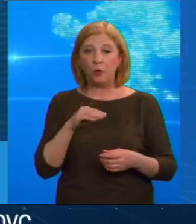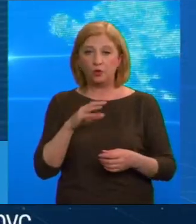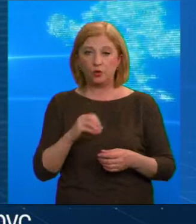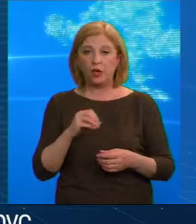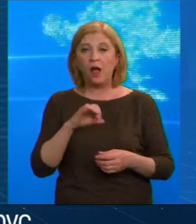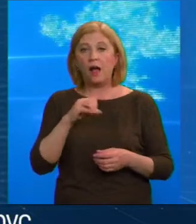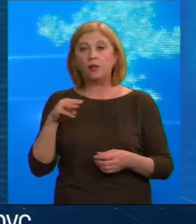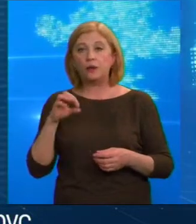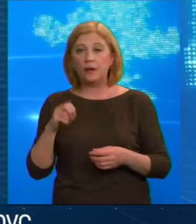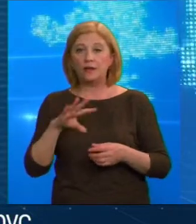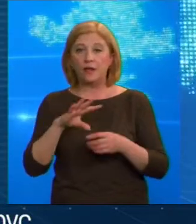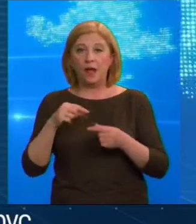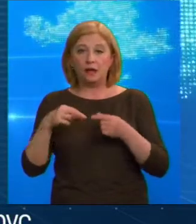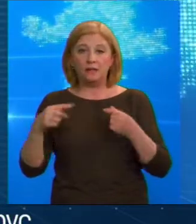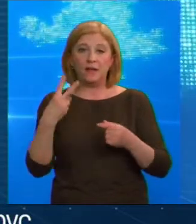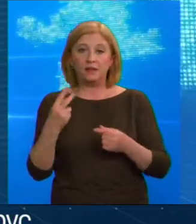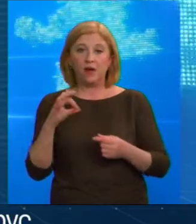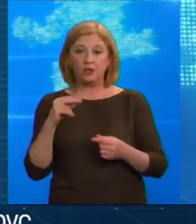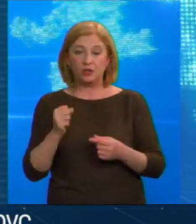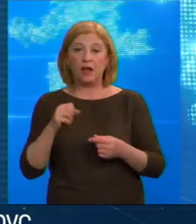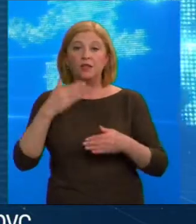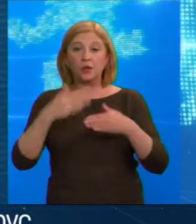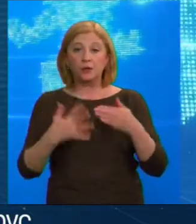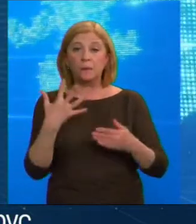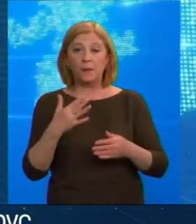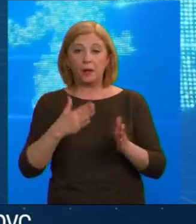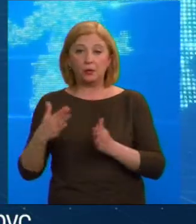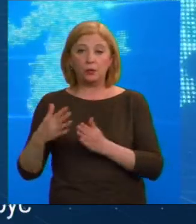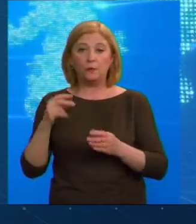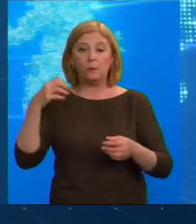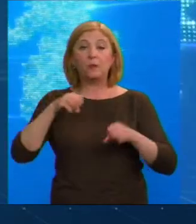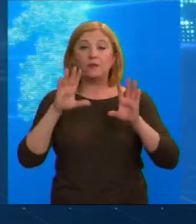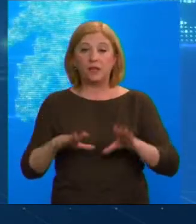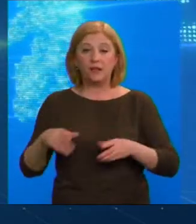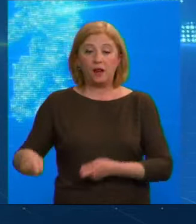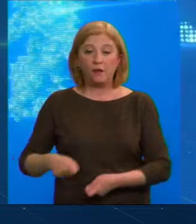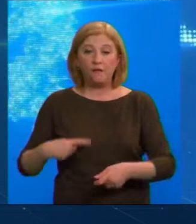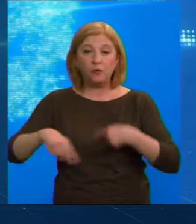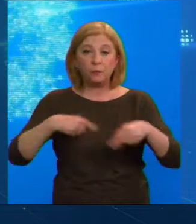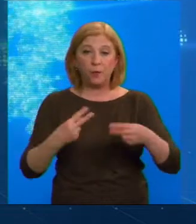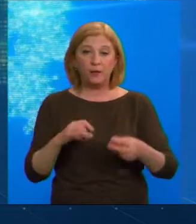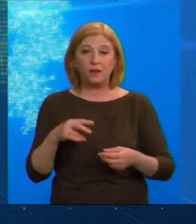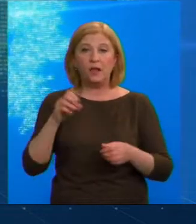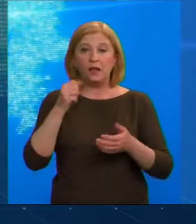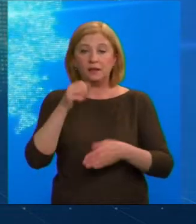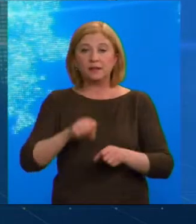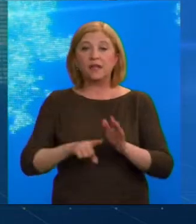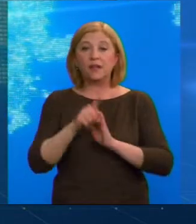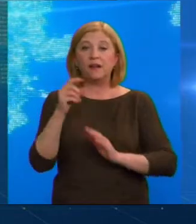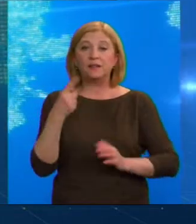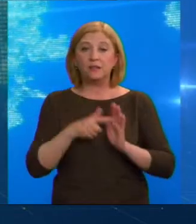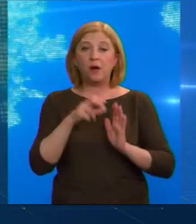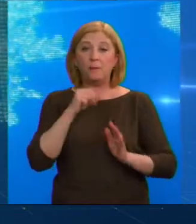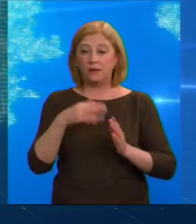Тольятти всего на 2 очка. Заключительные 5 туров чемпионата профессиональной футбольной лиги должны были стартовать 7 апреля и завершиться